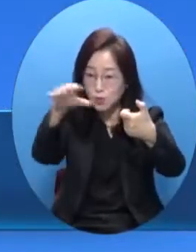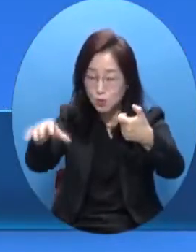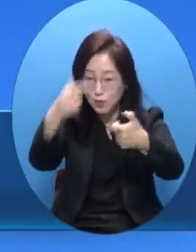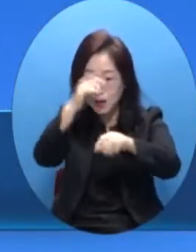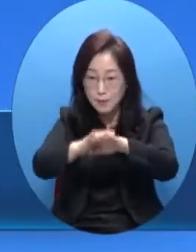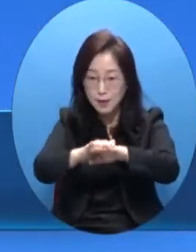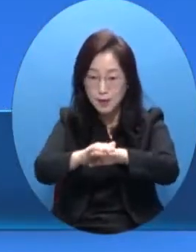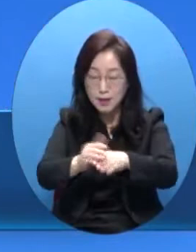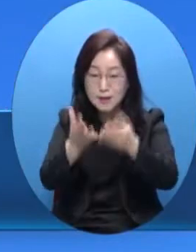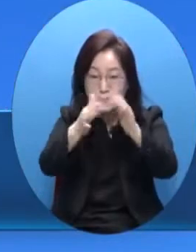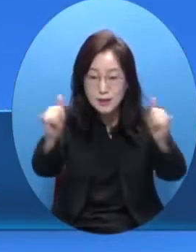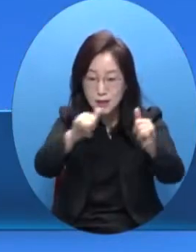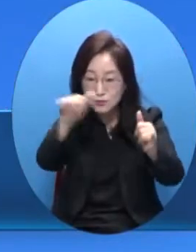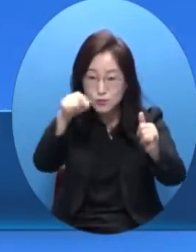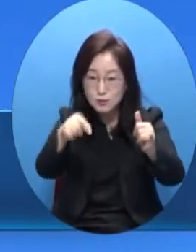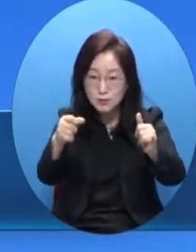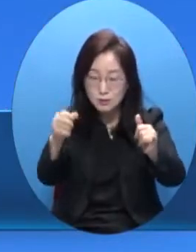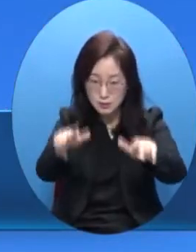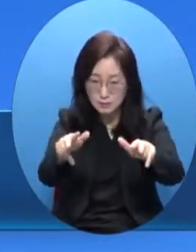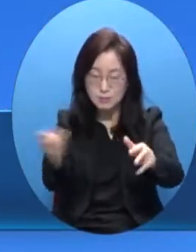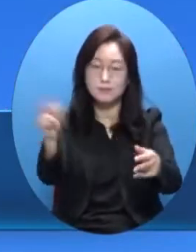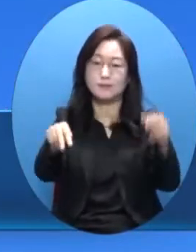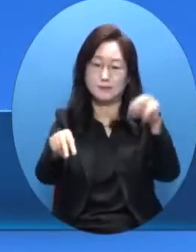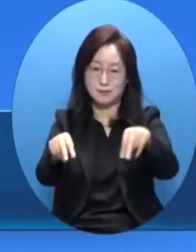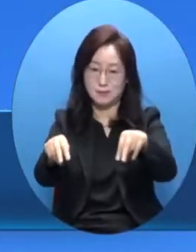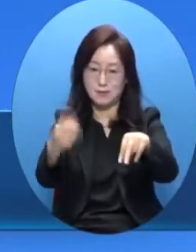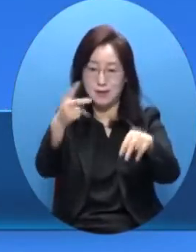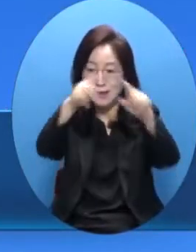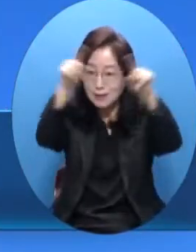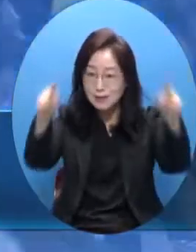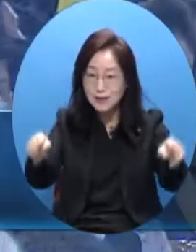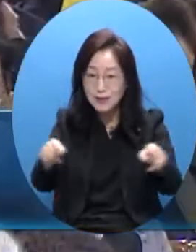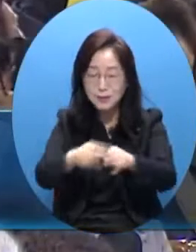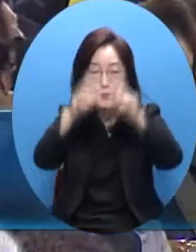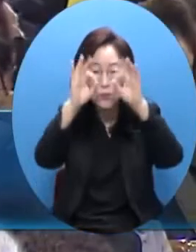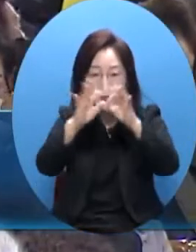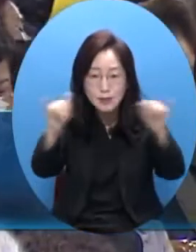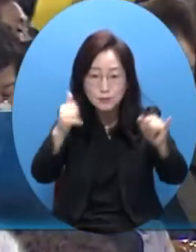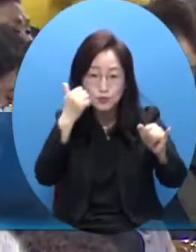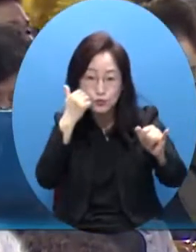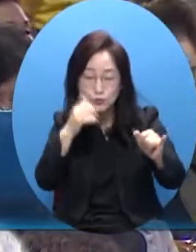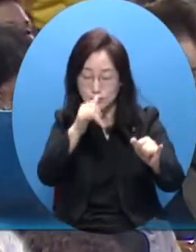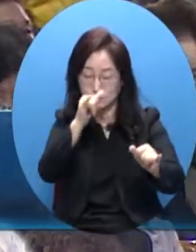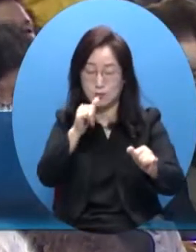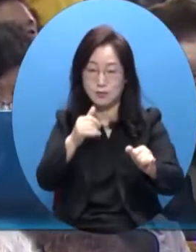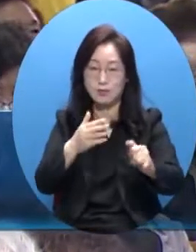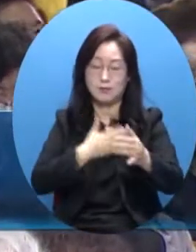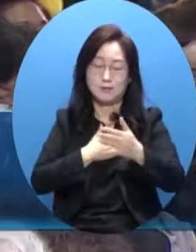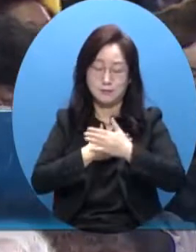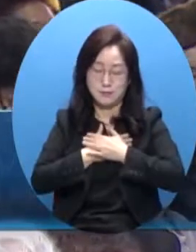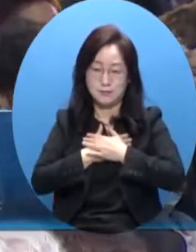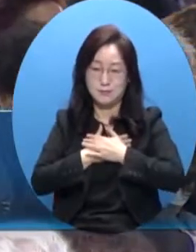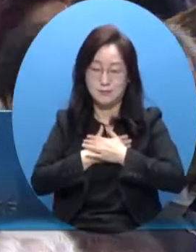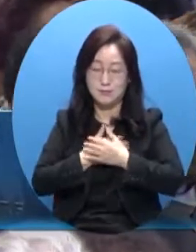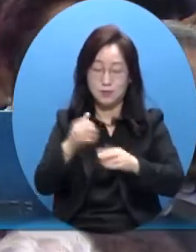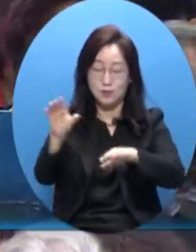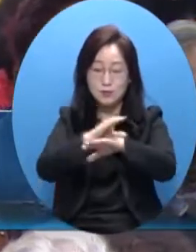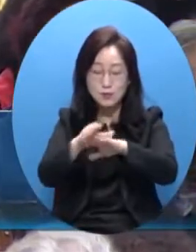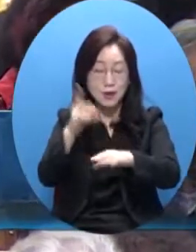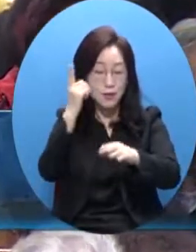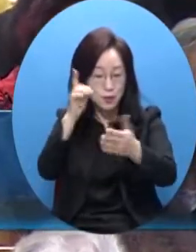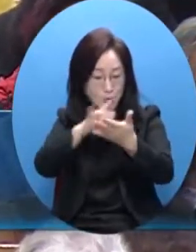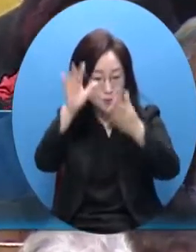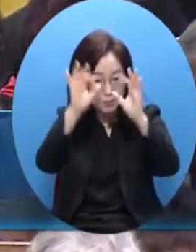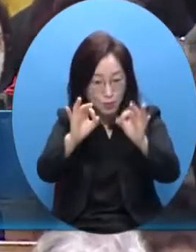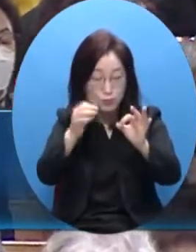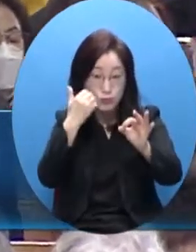일어나시기 바랍니다. TV 생중계로 예배드리신 분은 TV 앞에서 가슴에 손을 얹으시기 바랍니다. 또 인터넷과 모바일 앞에서 예배드리는 분도 가슴에